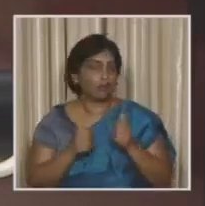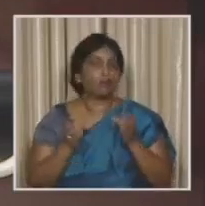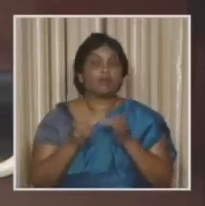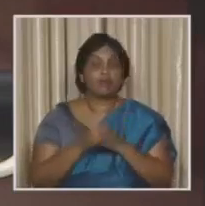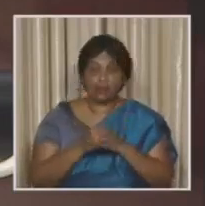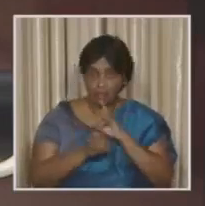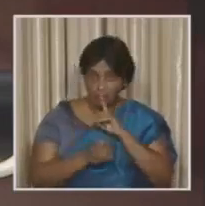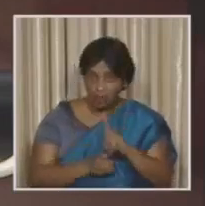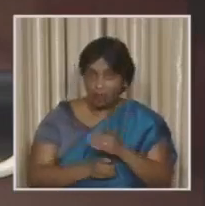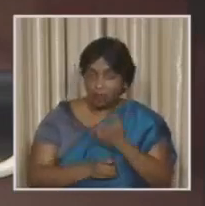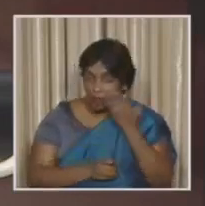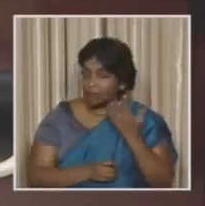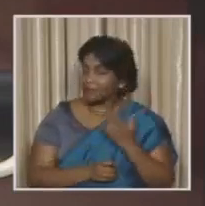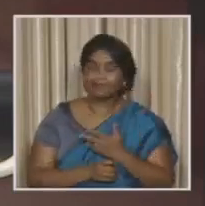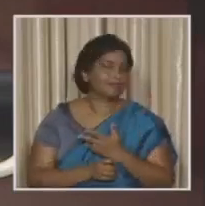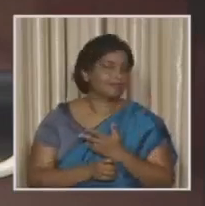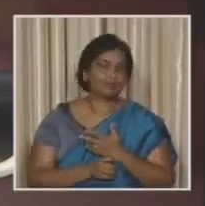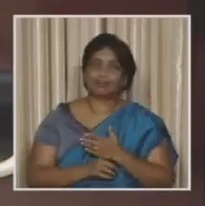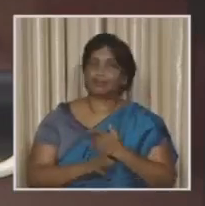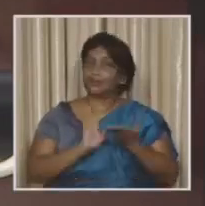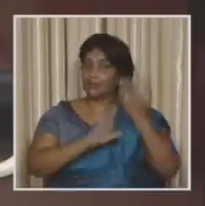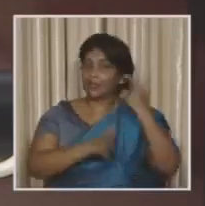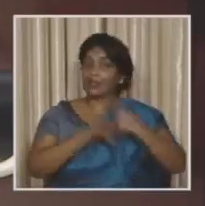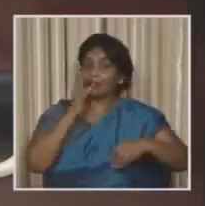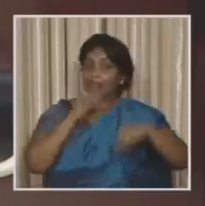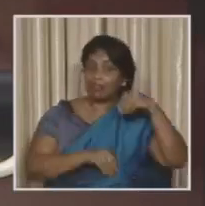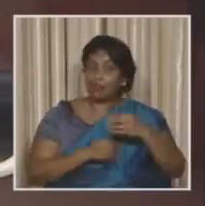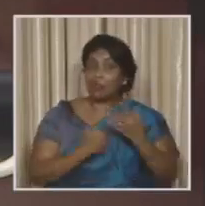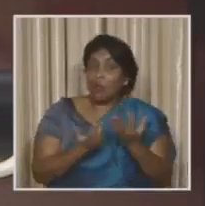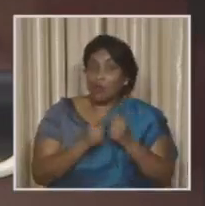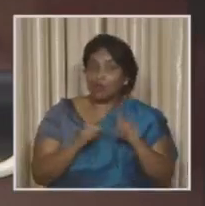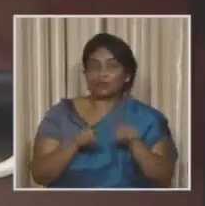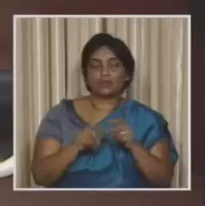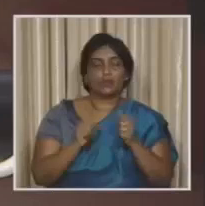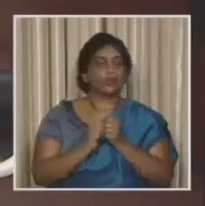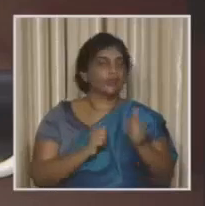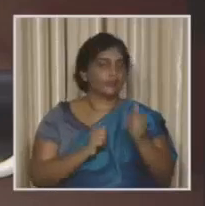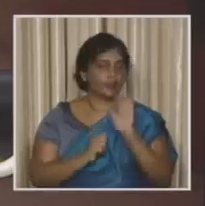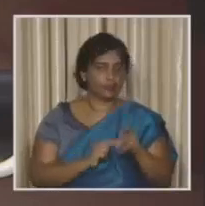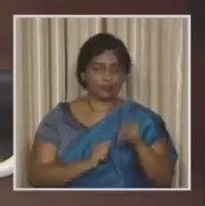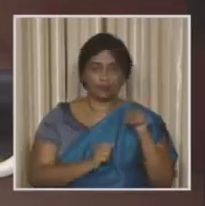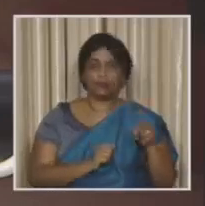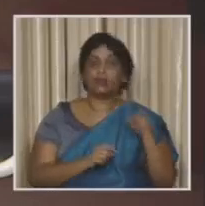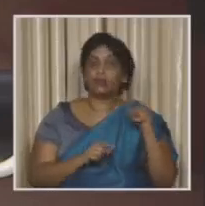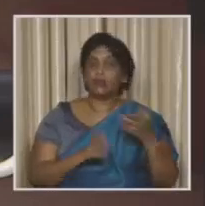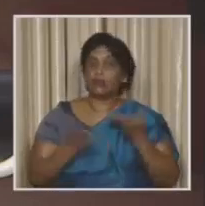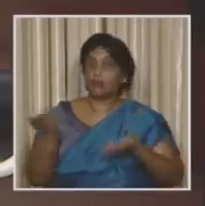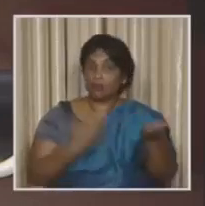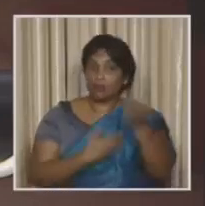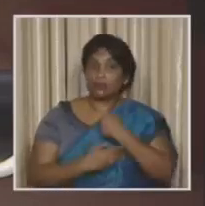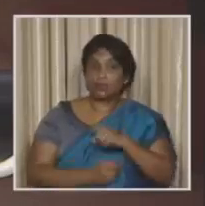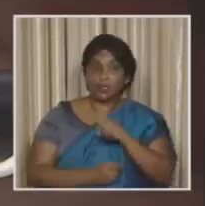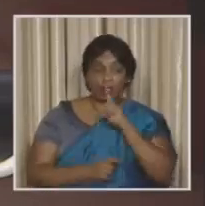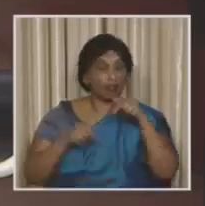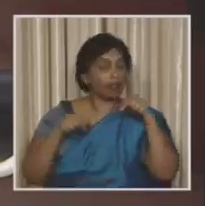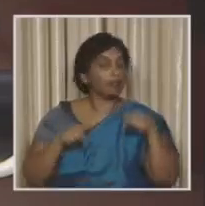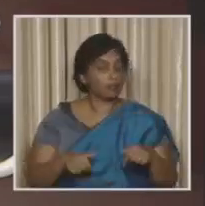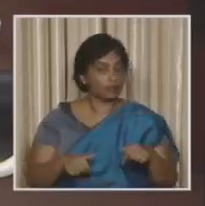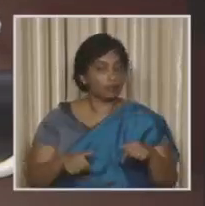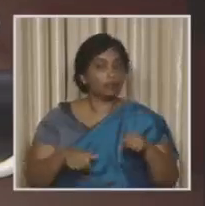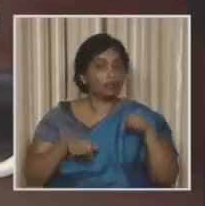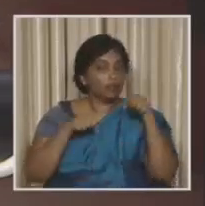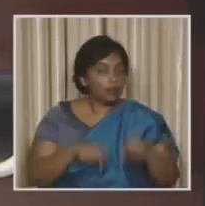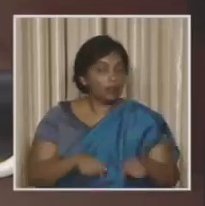කියලා නෑ ඔවුන් ඉතිහාසයේ දේශපාලන වමනාවන් වෙනුවෙන් කටයුතු කරලා තිබෙනවා එනිසා අපි කාට හරි කියන්න පුළුවන්ද දැන්